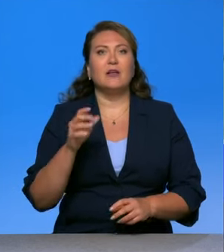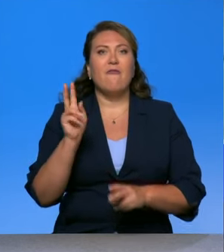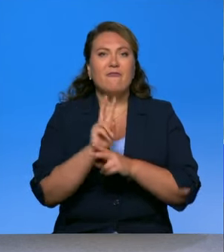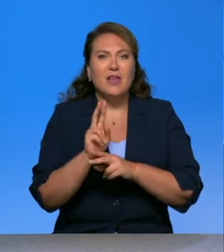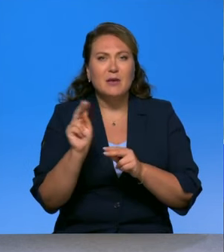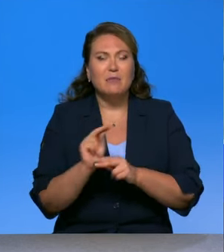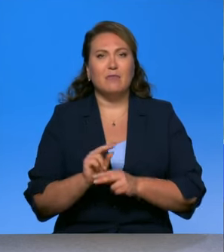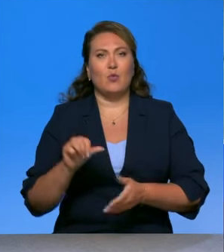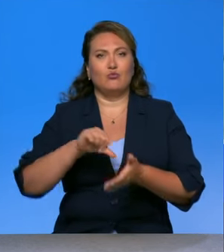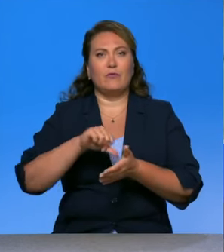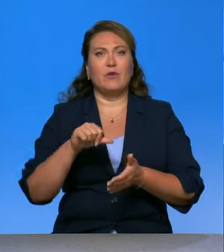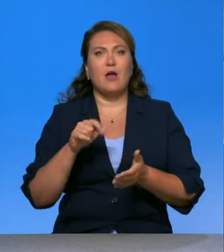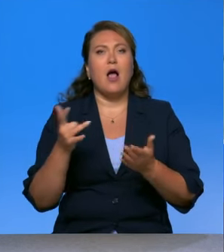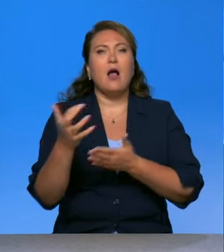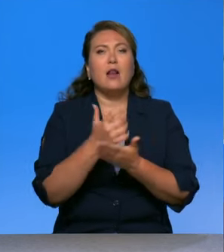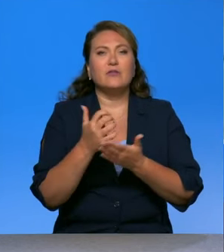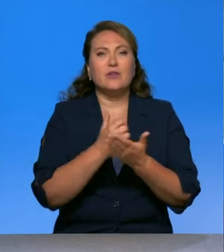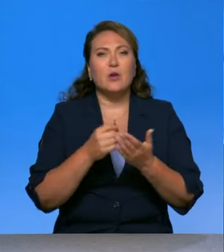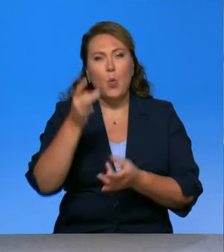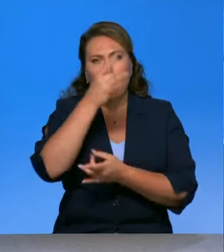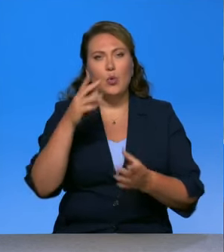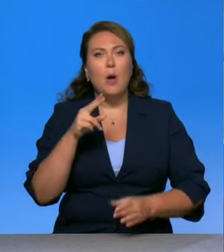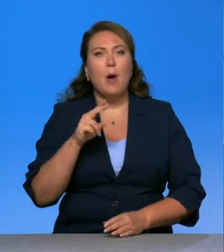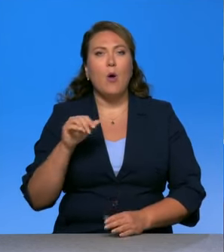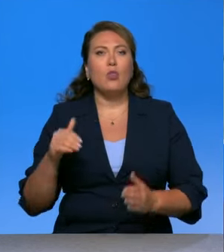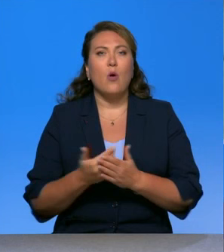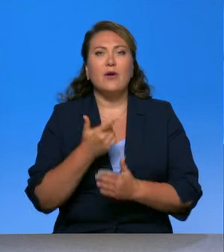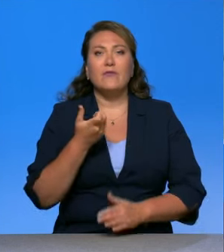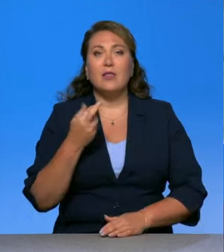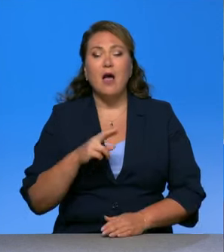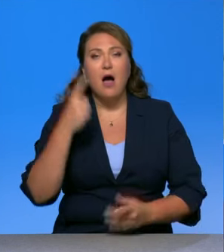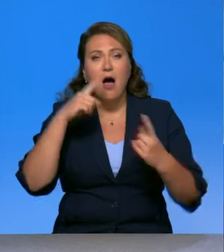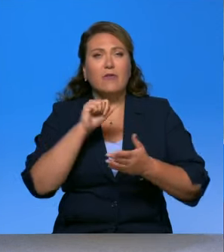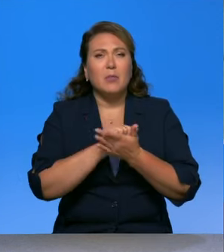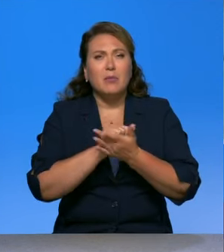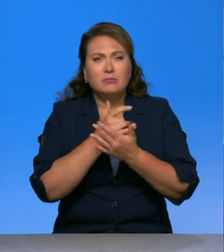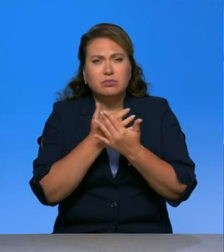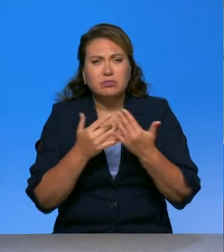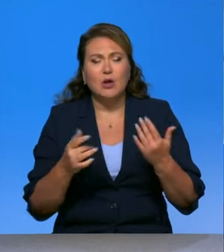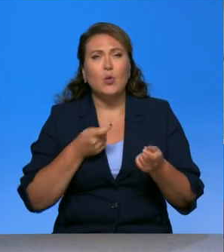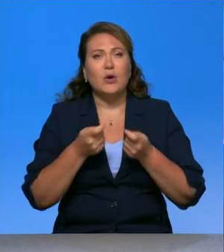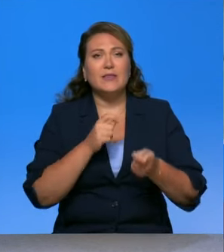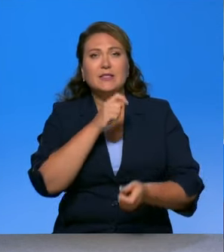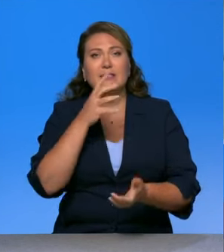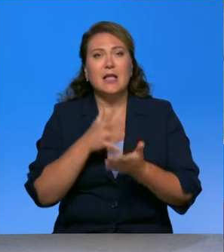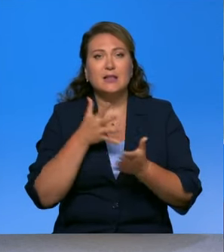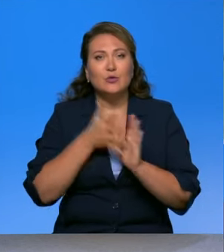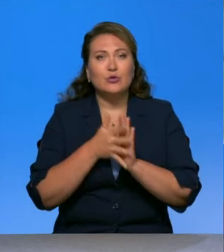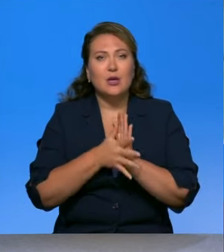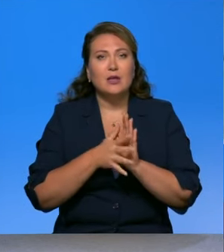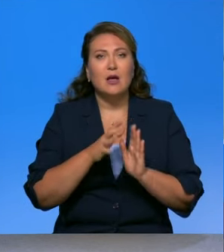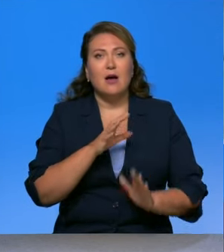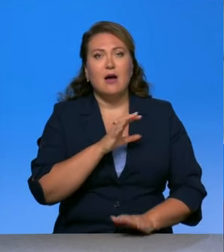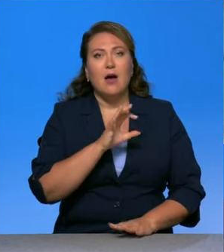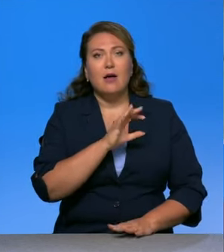материальной культуры Папуа-Новой Гвинеи, автор, редактор научных статей и так далее, так далее. Руководитель Центра изучения Южно-Тихоокеанского региона